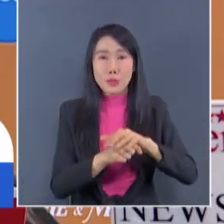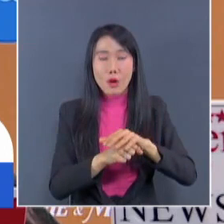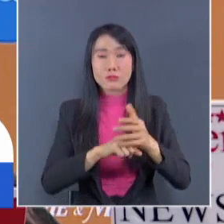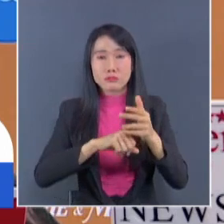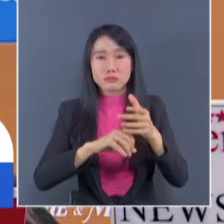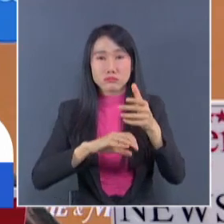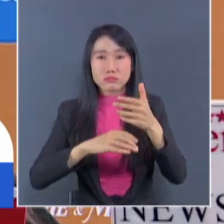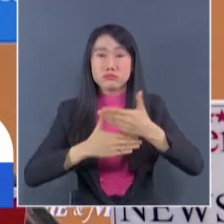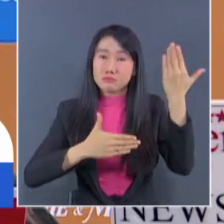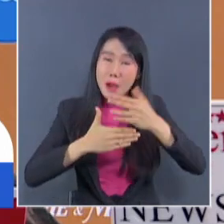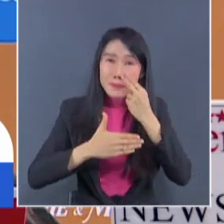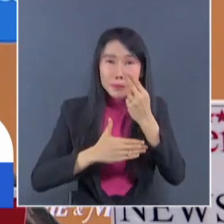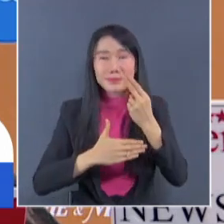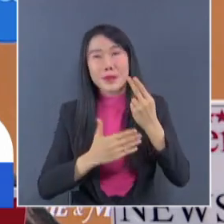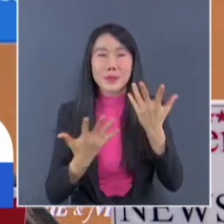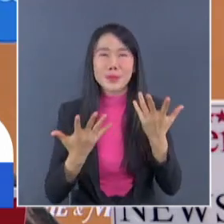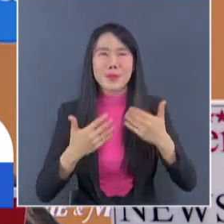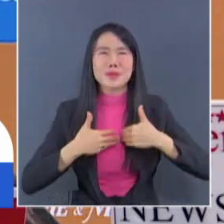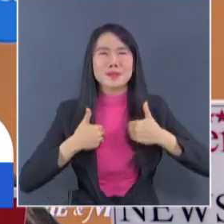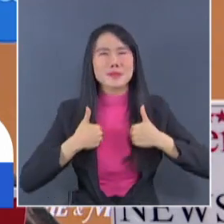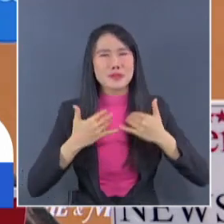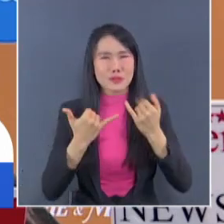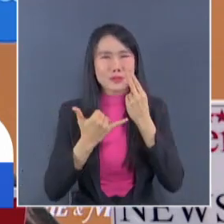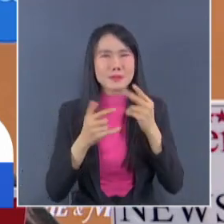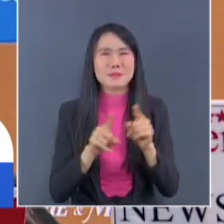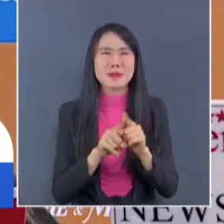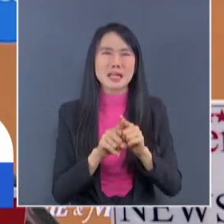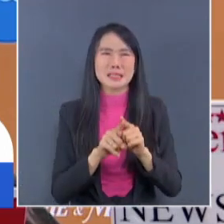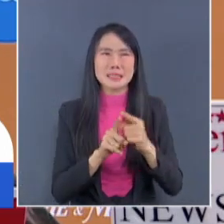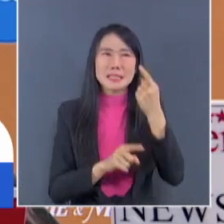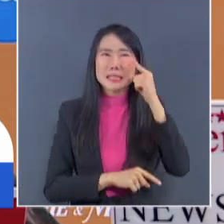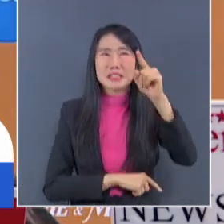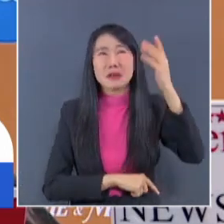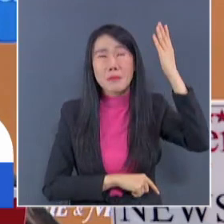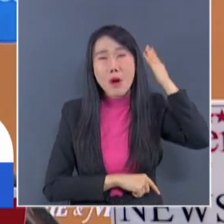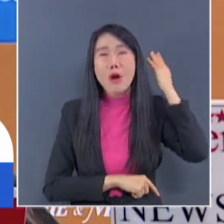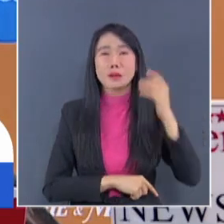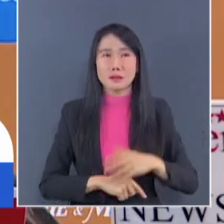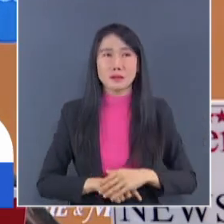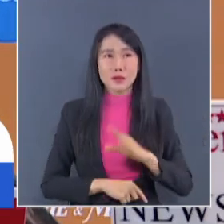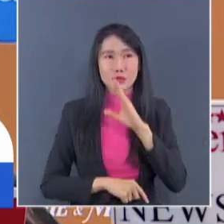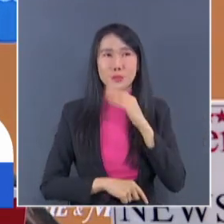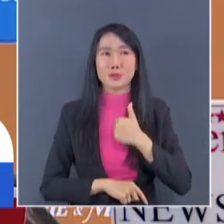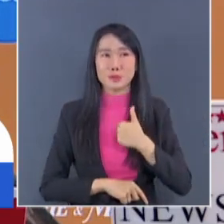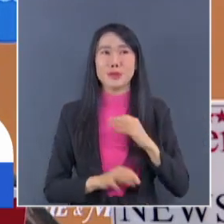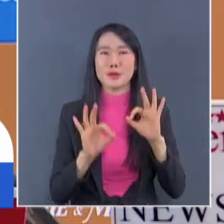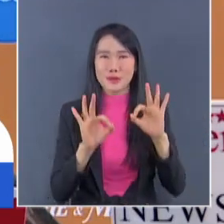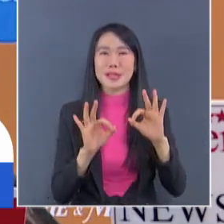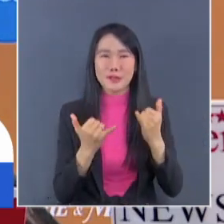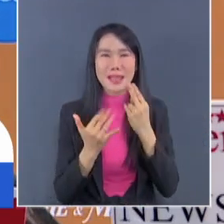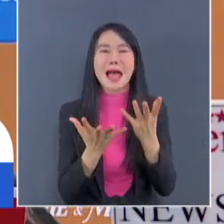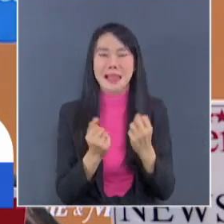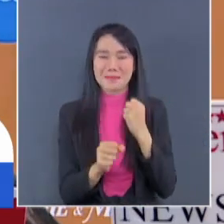าเราอยู่ในพาร์ทที่แบบว่าโหนึกถึงสมัยก่อนเนาะถ้ามีมาก็ตอนนี้รับงานแล้วนะคะ